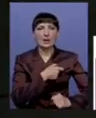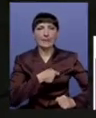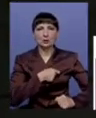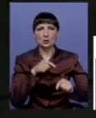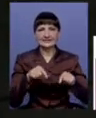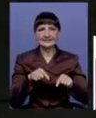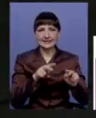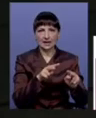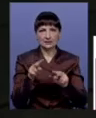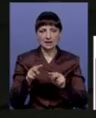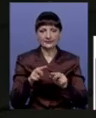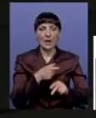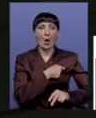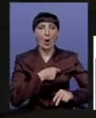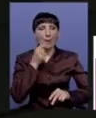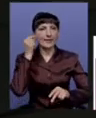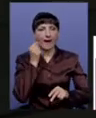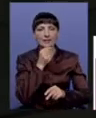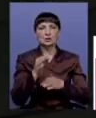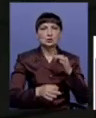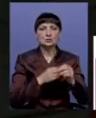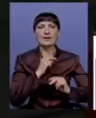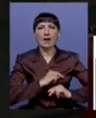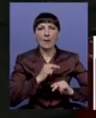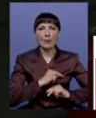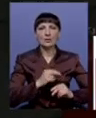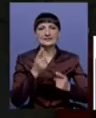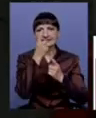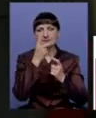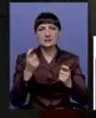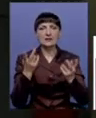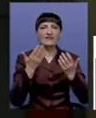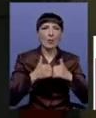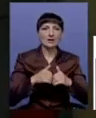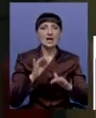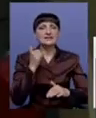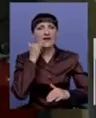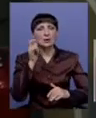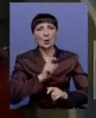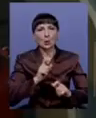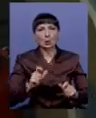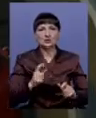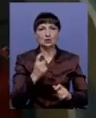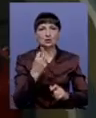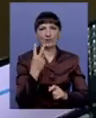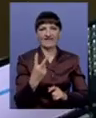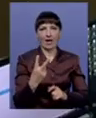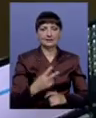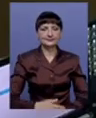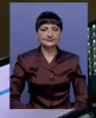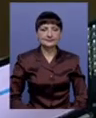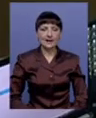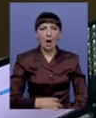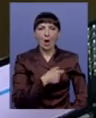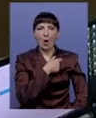этой точки. Операторы центра круглые сутки работают, обрабатывая сигналы граждан, которые поступают на пульт 102.